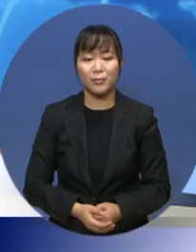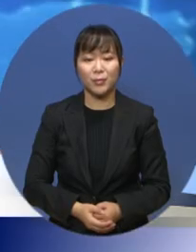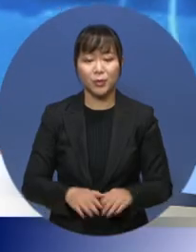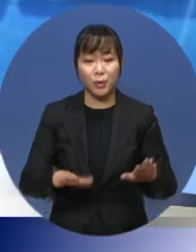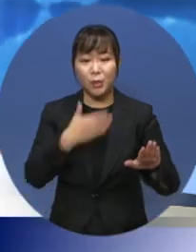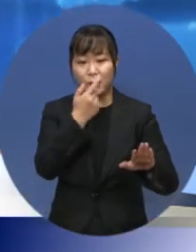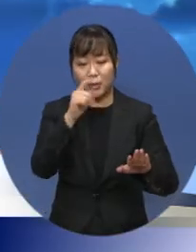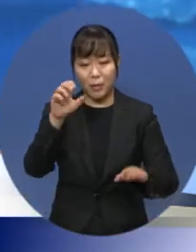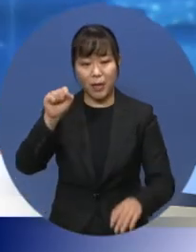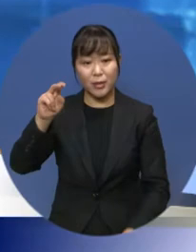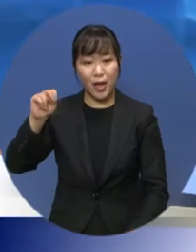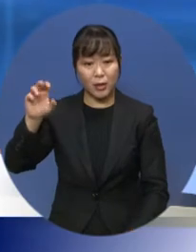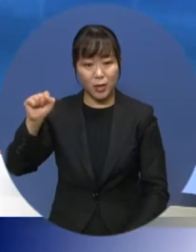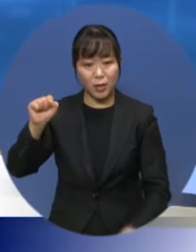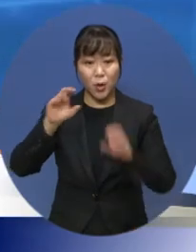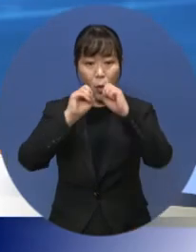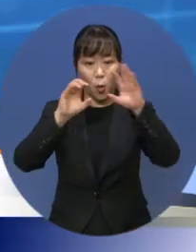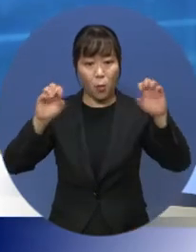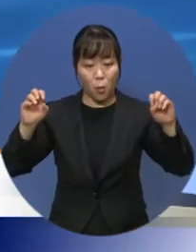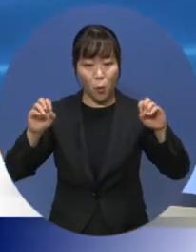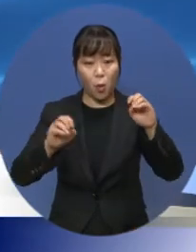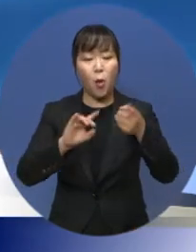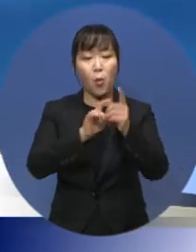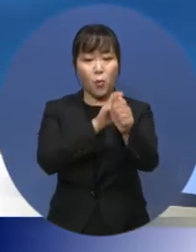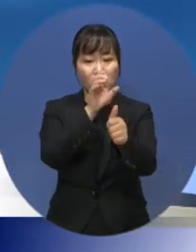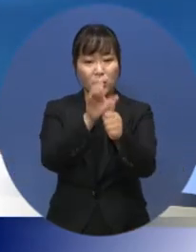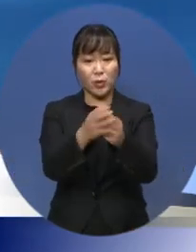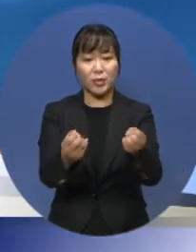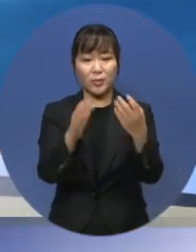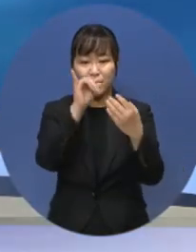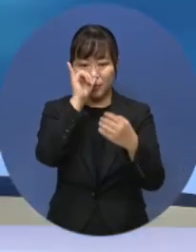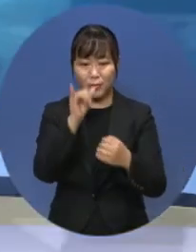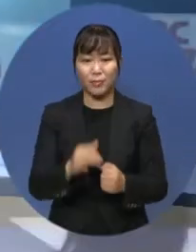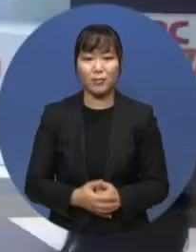복지TV가 SNS 홍보대사 위촉식을 가졌습니다.